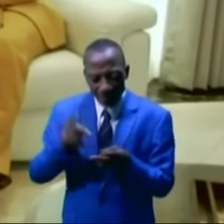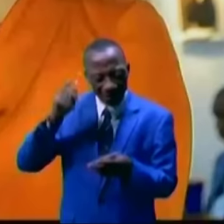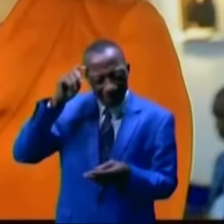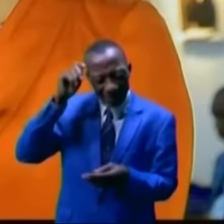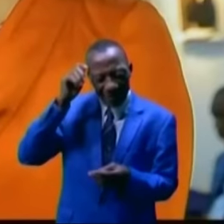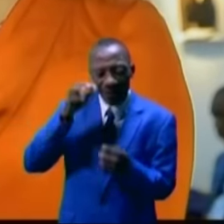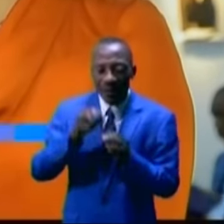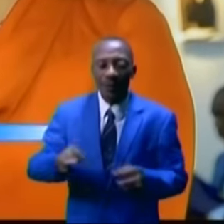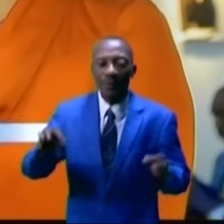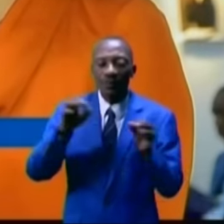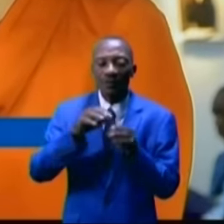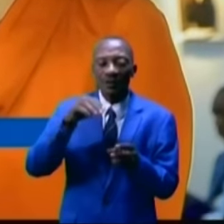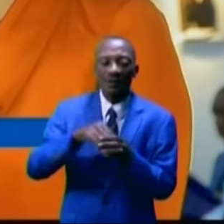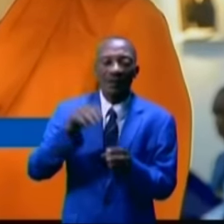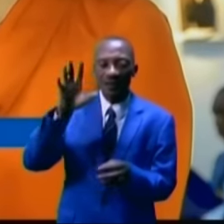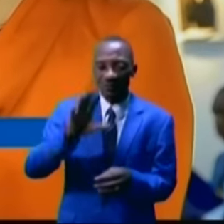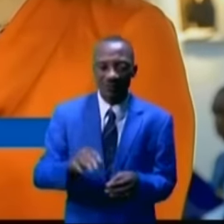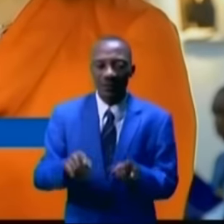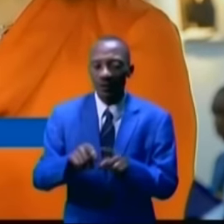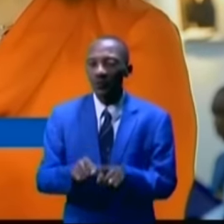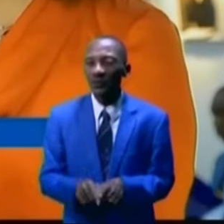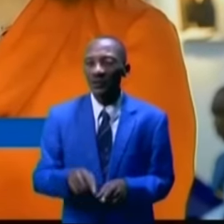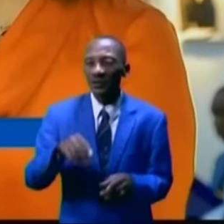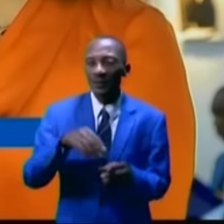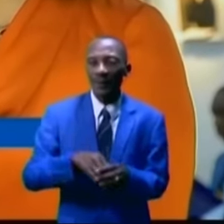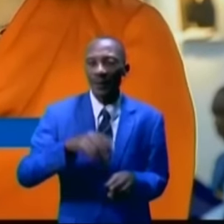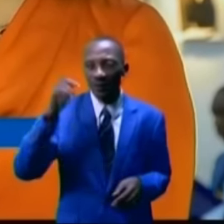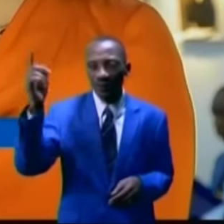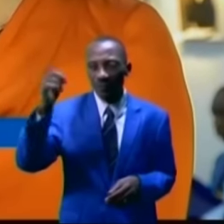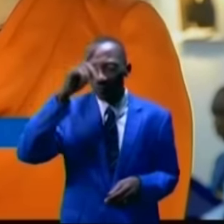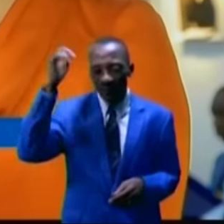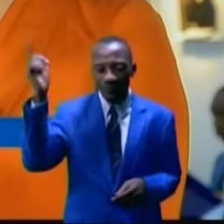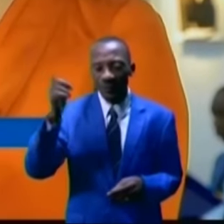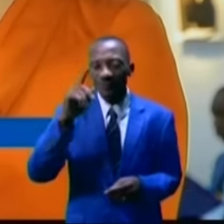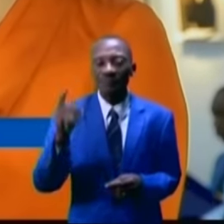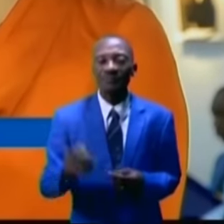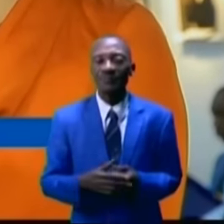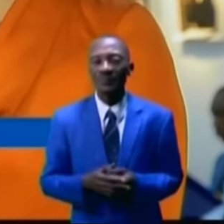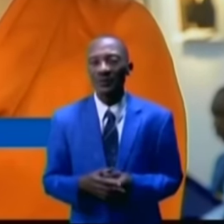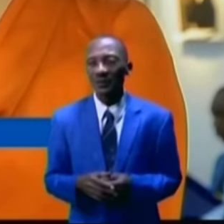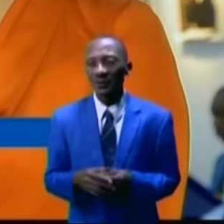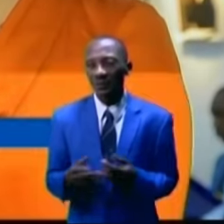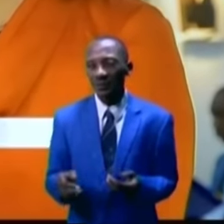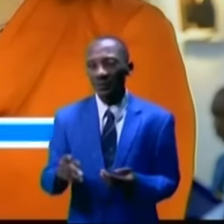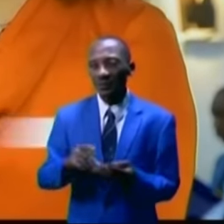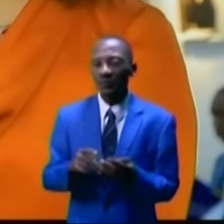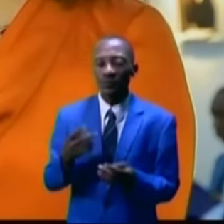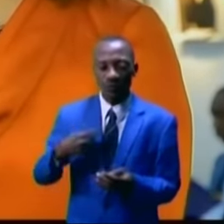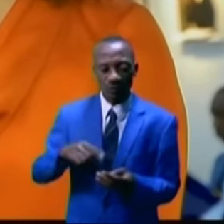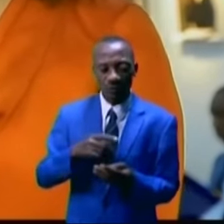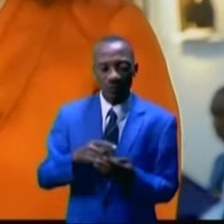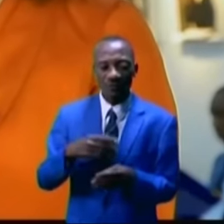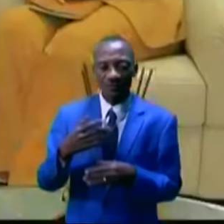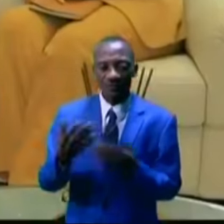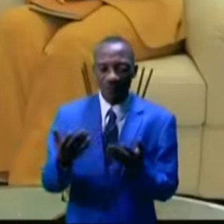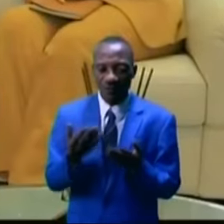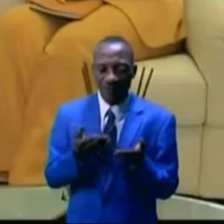l'Est, on a discuté aussi un petit peu le programme du Pays-Bas à l'Est du